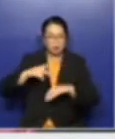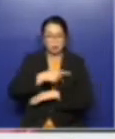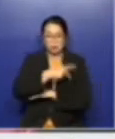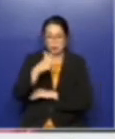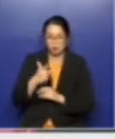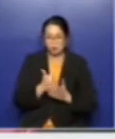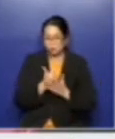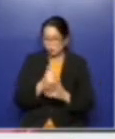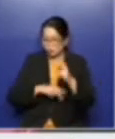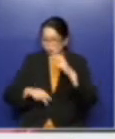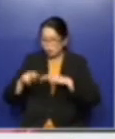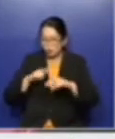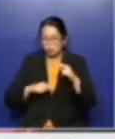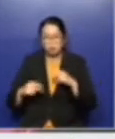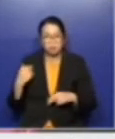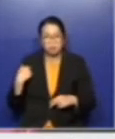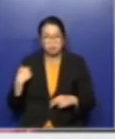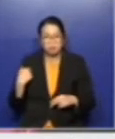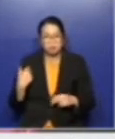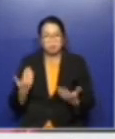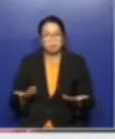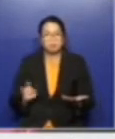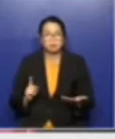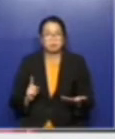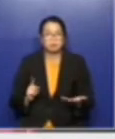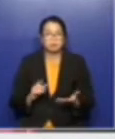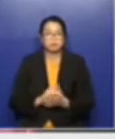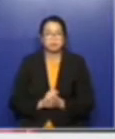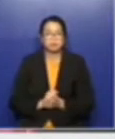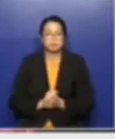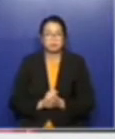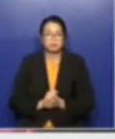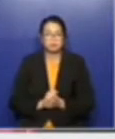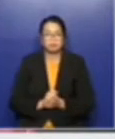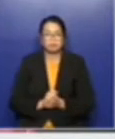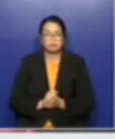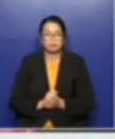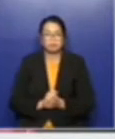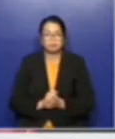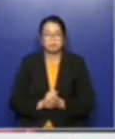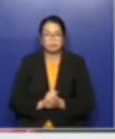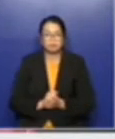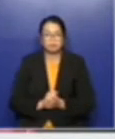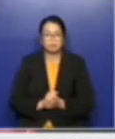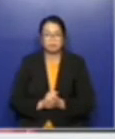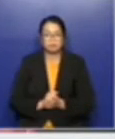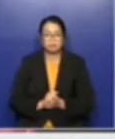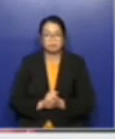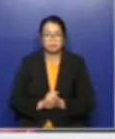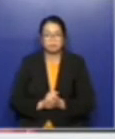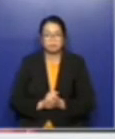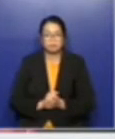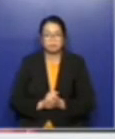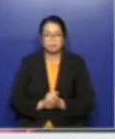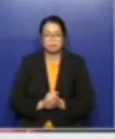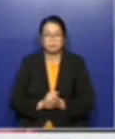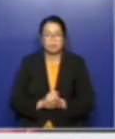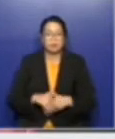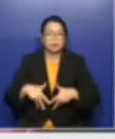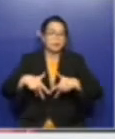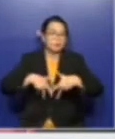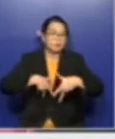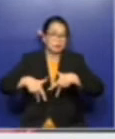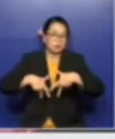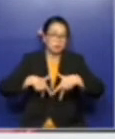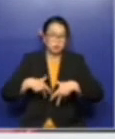โยชน์สาธารณะต่อคนจำนวนมากในสังคม และประชาชนได้